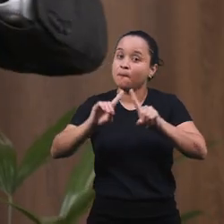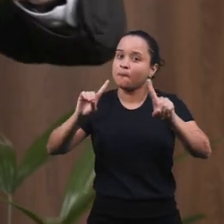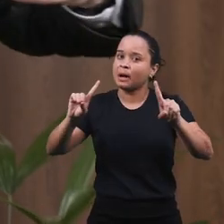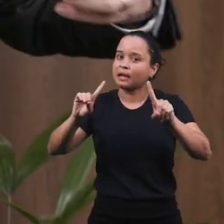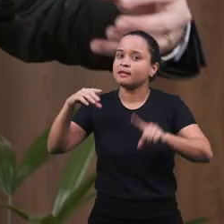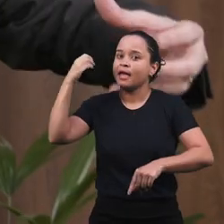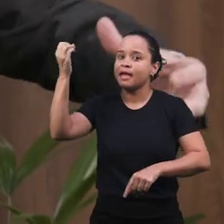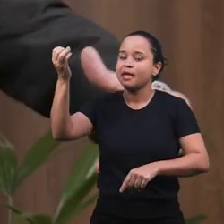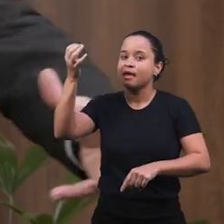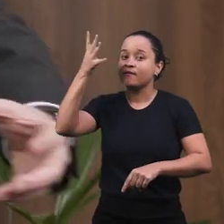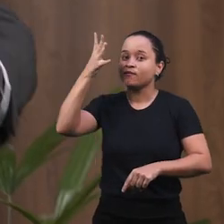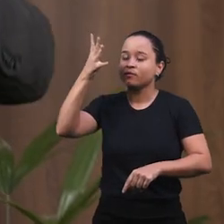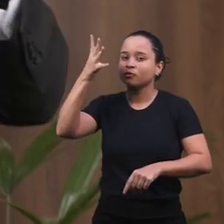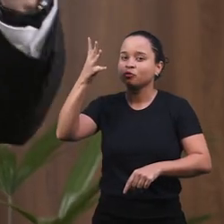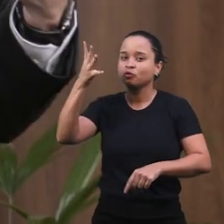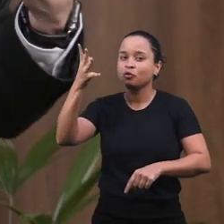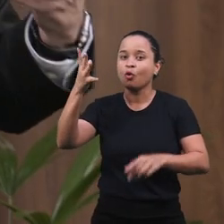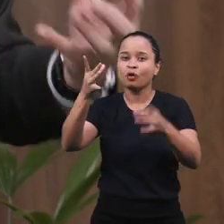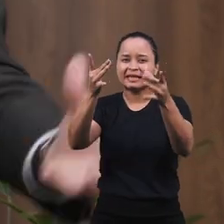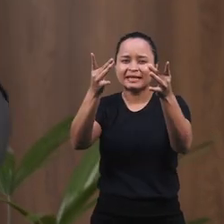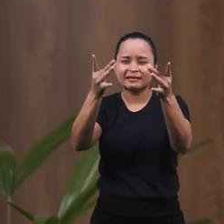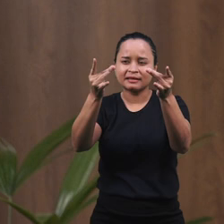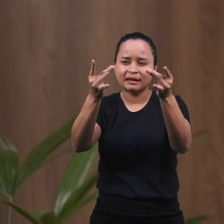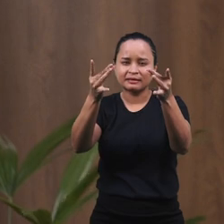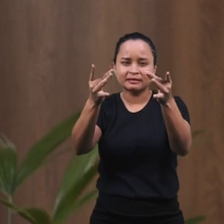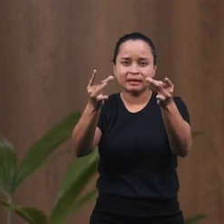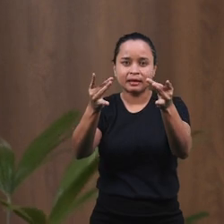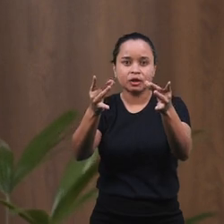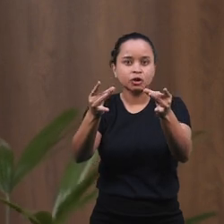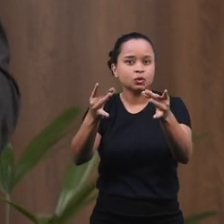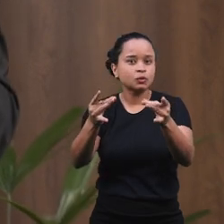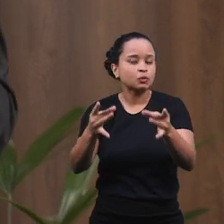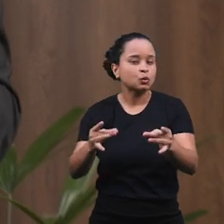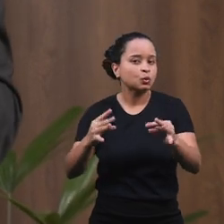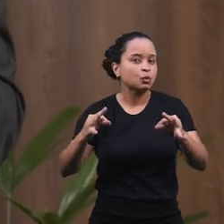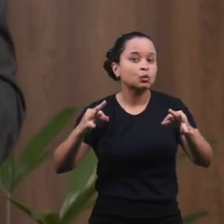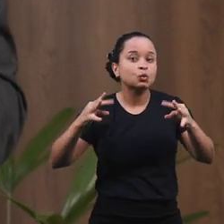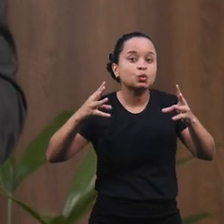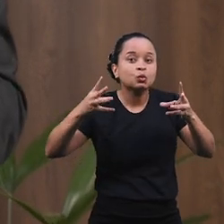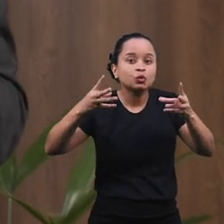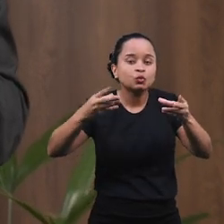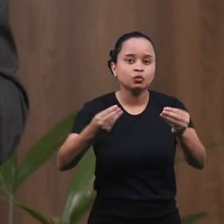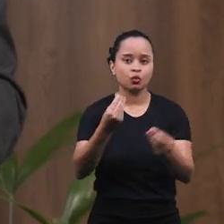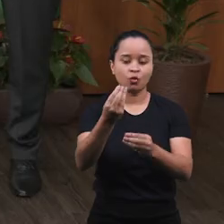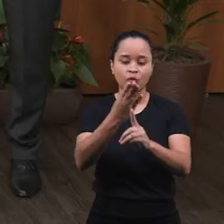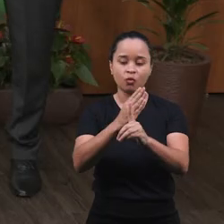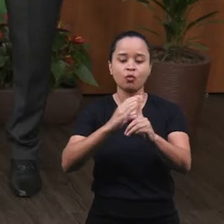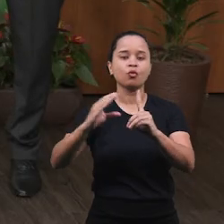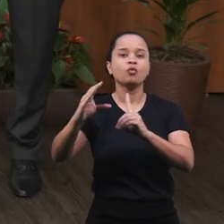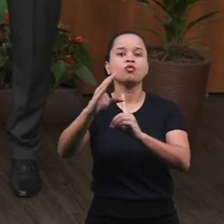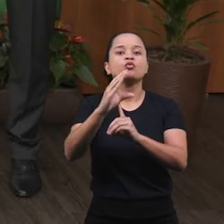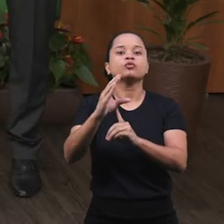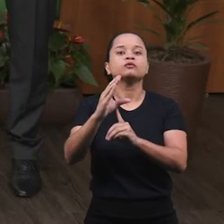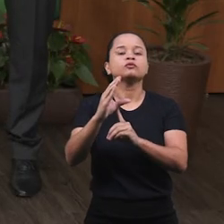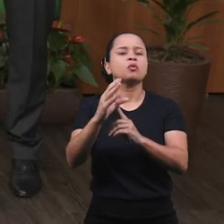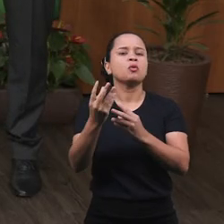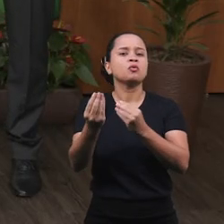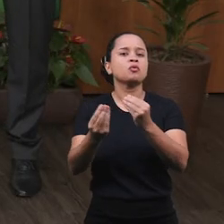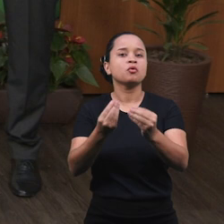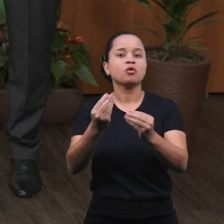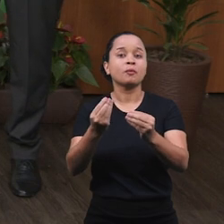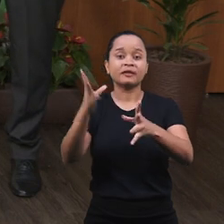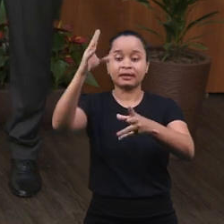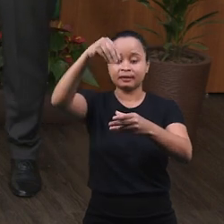aussi révélé tous les détails, comment le culte devrait être fait,